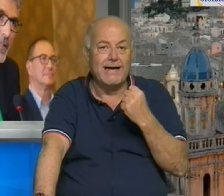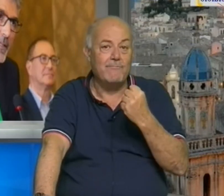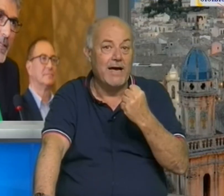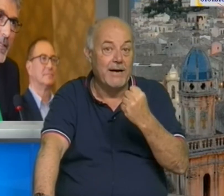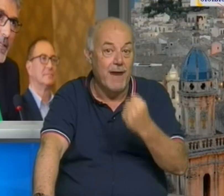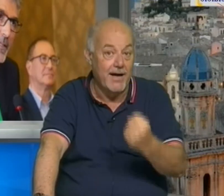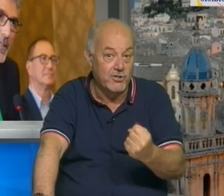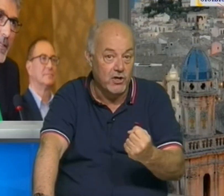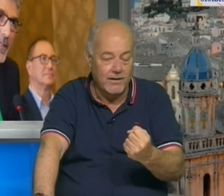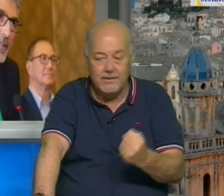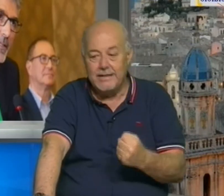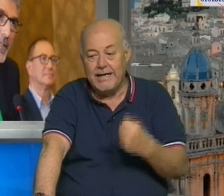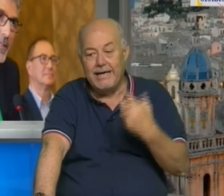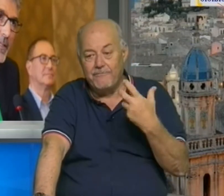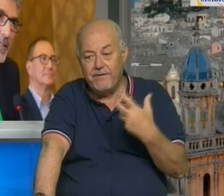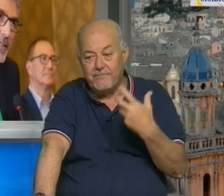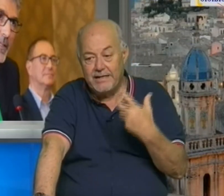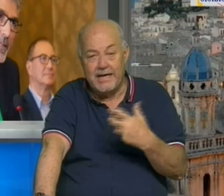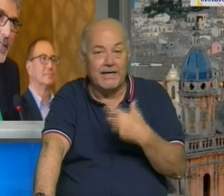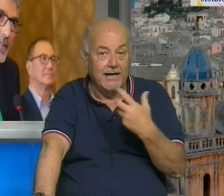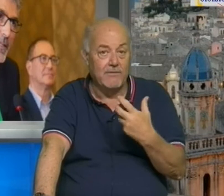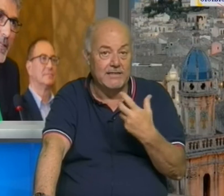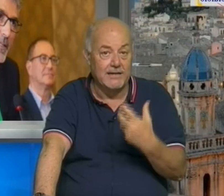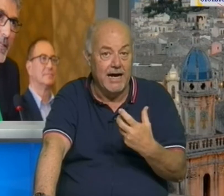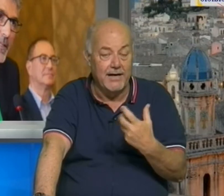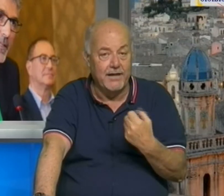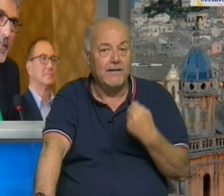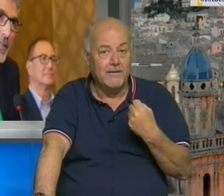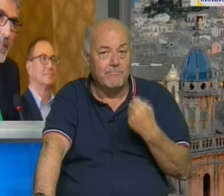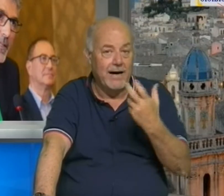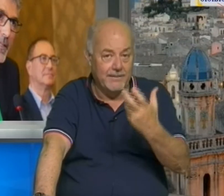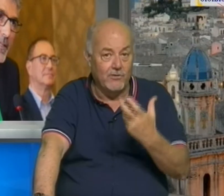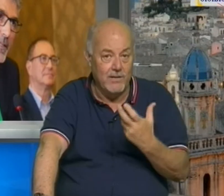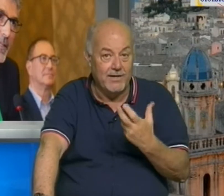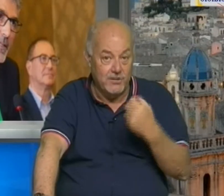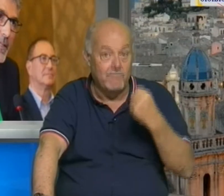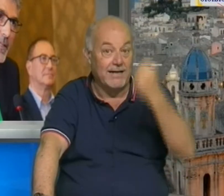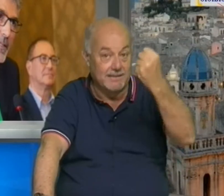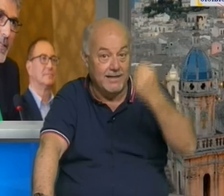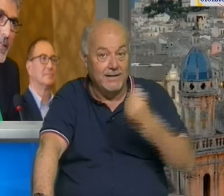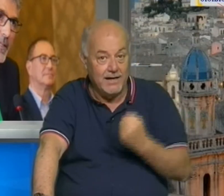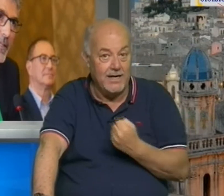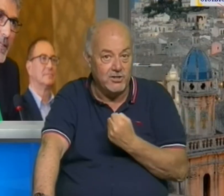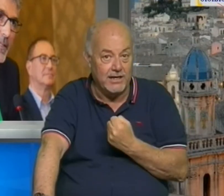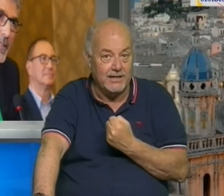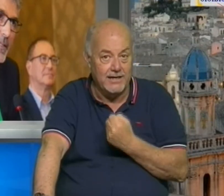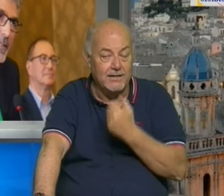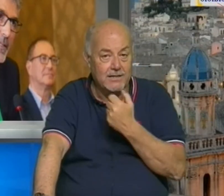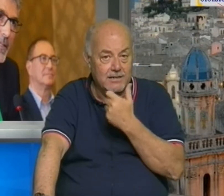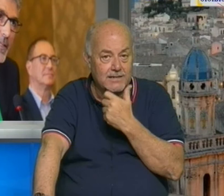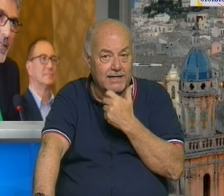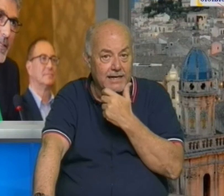dovrebbe cambiare marcia e far vedere che questi 3 anni parte con le marce basse e cerca